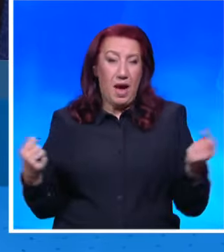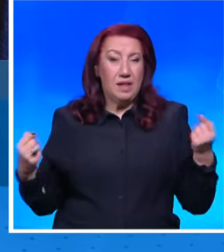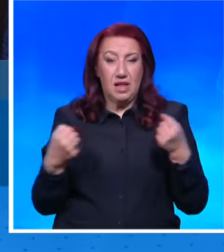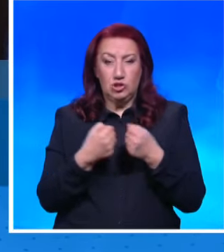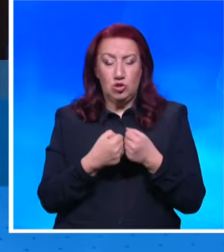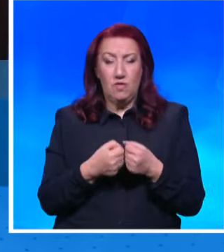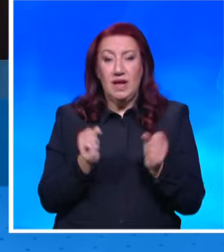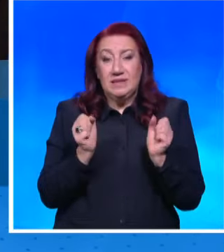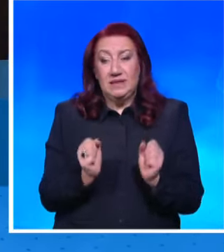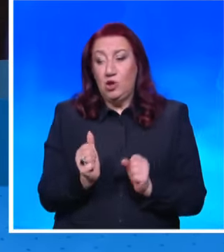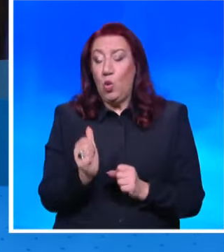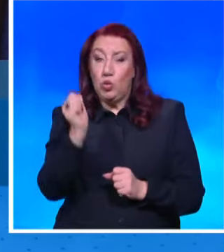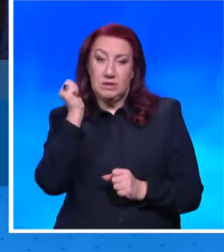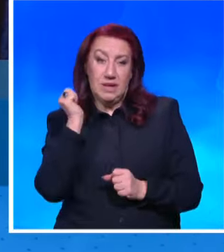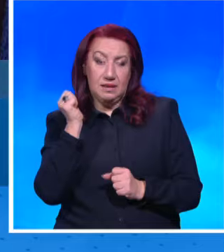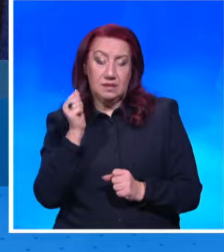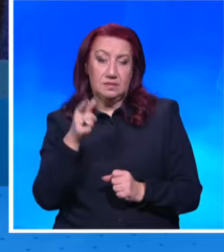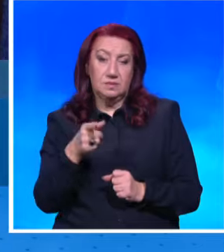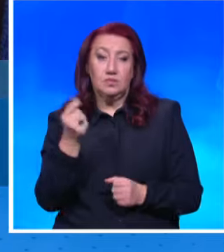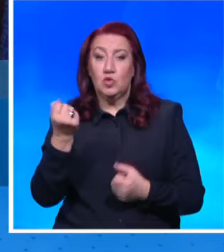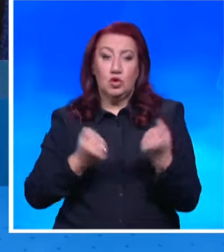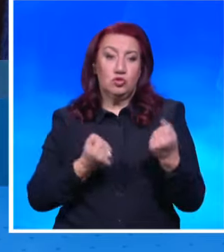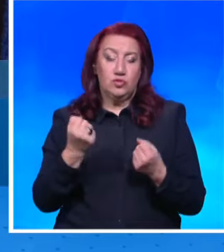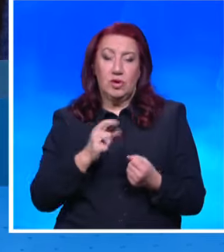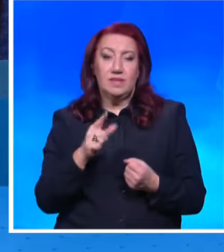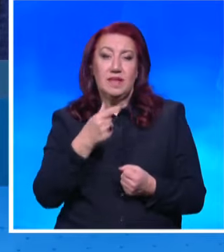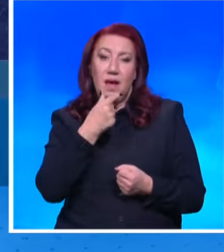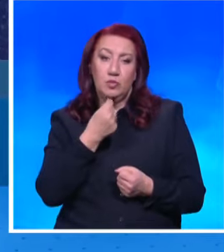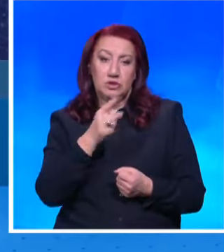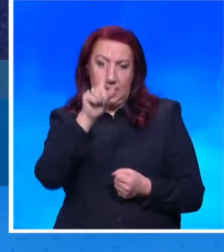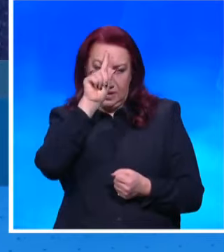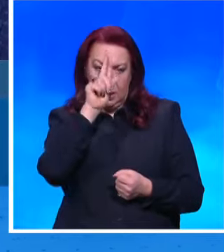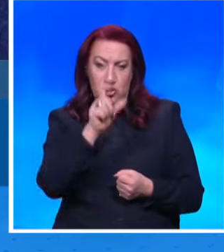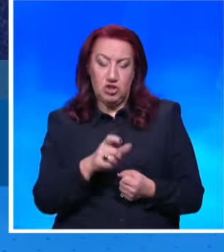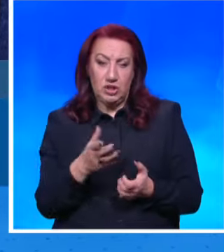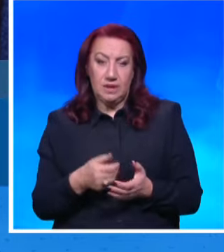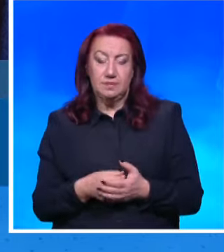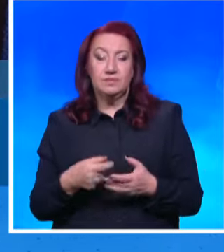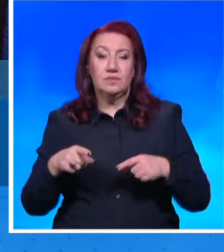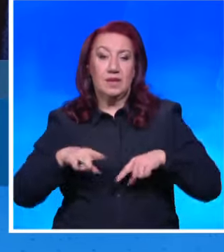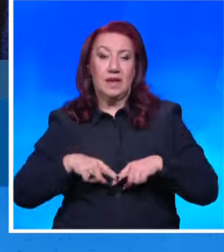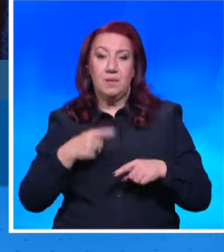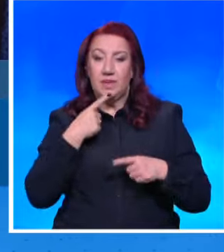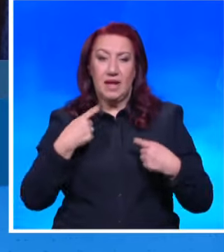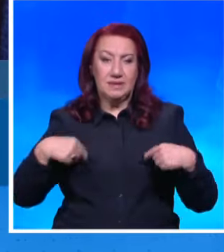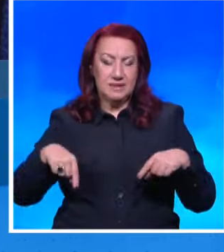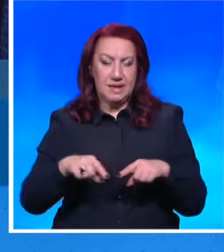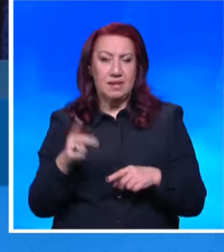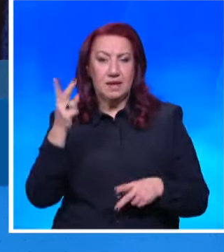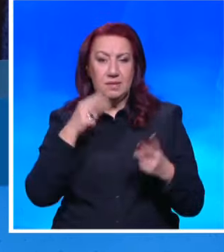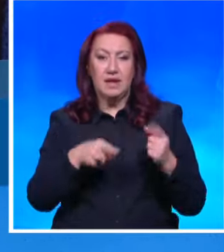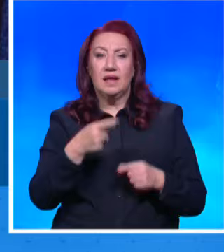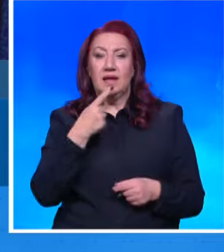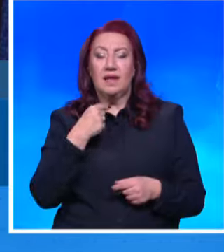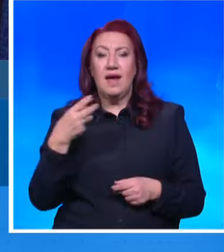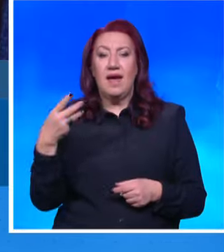в колата. По нейни думи, зад волана е била непозната за нея жена. В съдебната зала стана ясно, че това е Елена Йорданова.